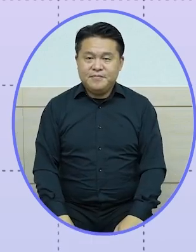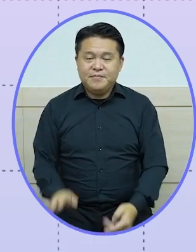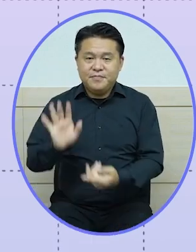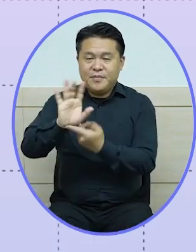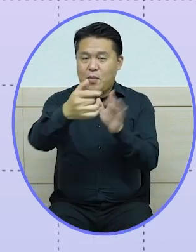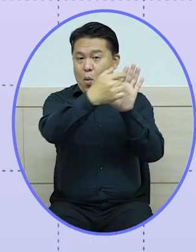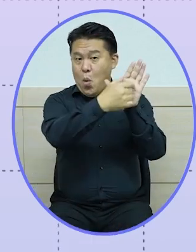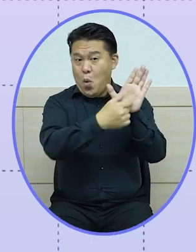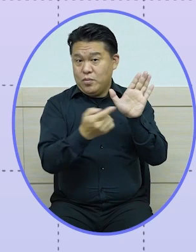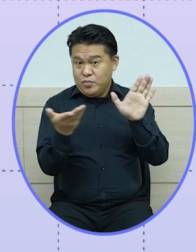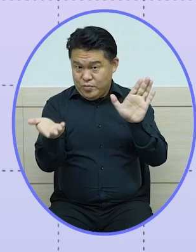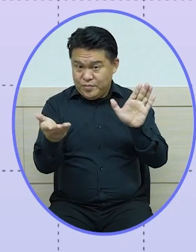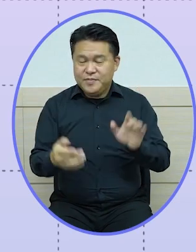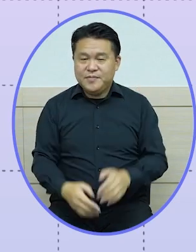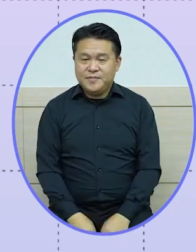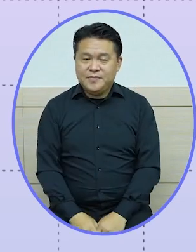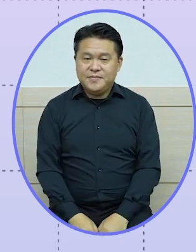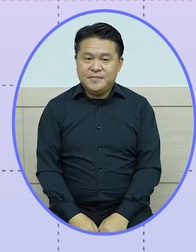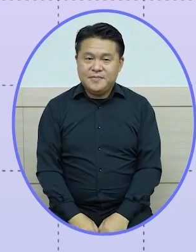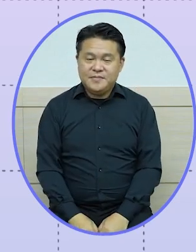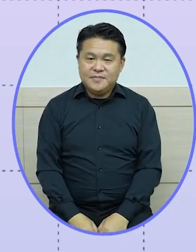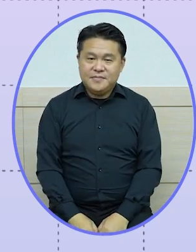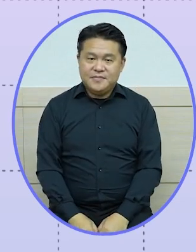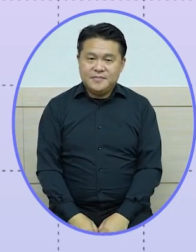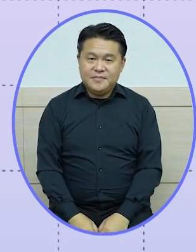우선 목차는 다음과 같습니다.